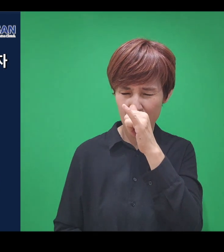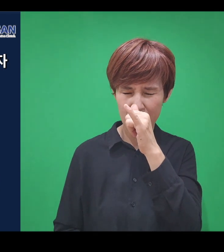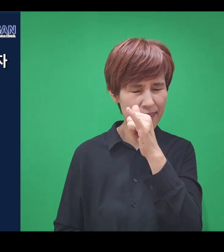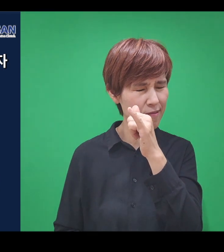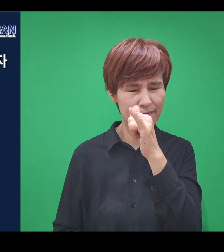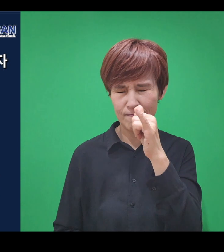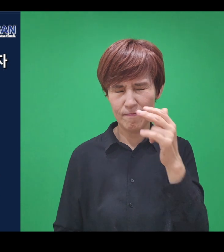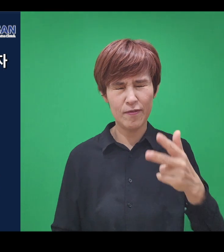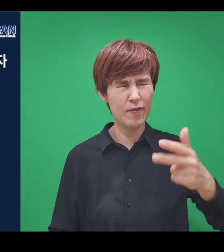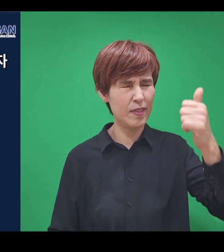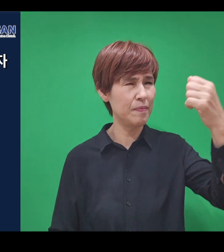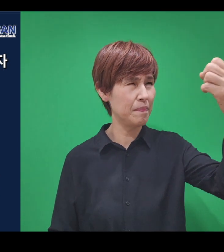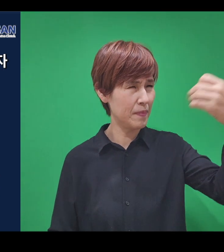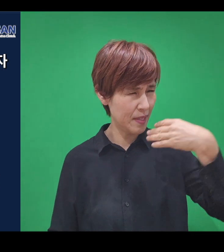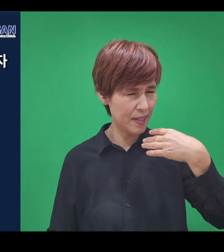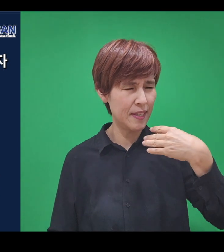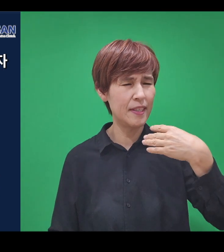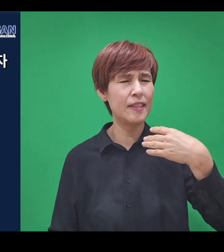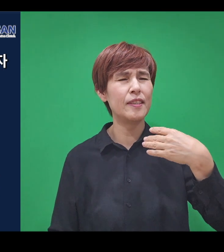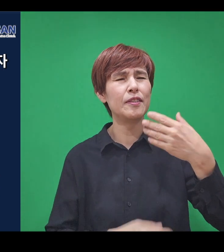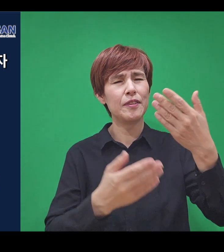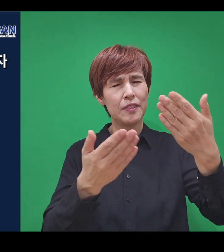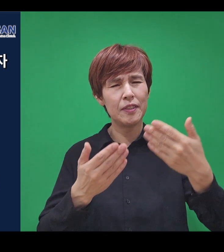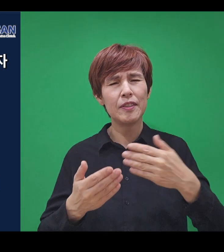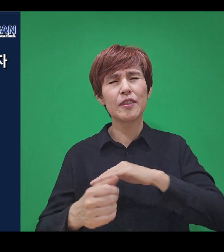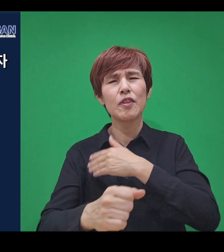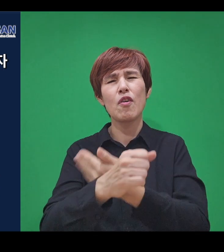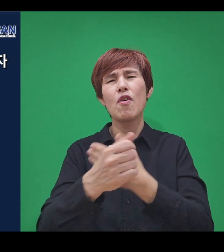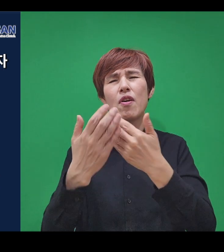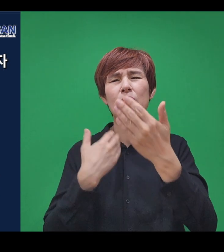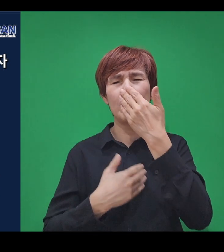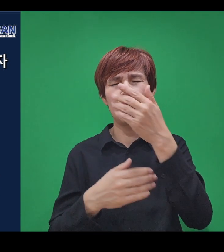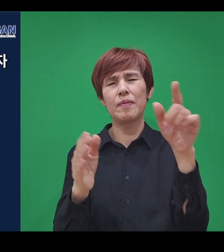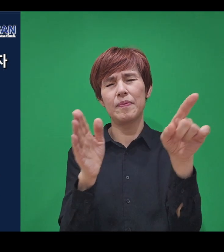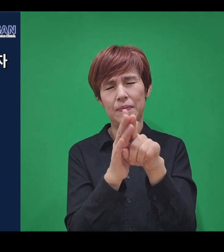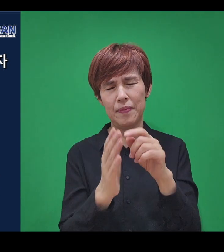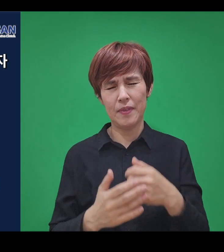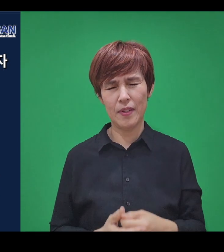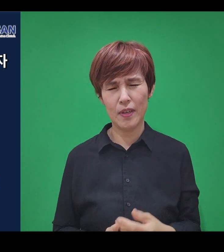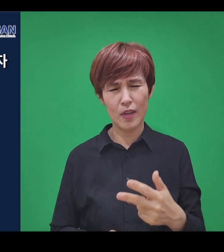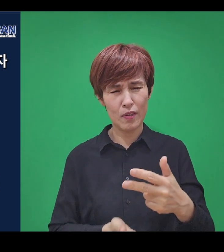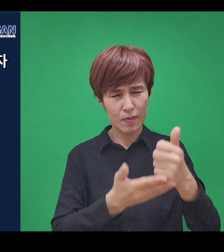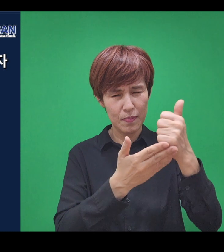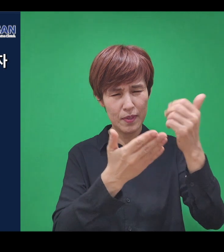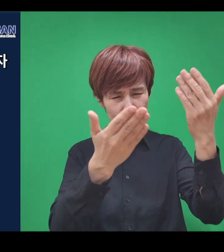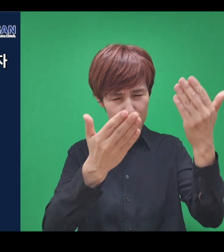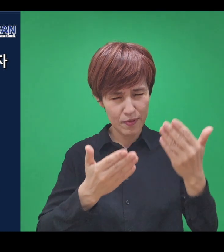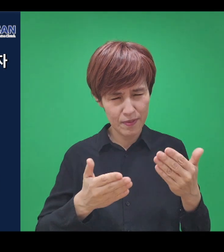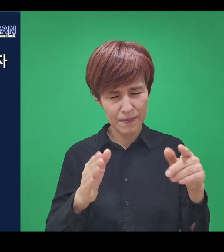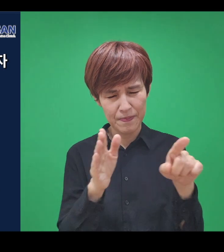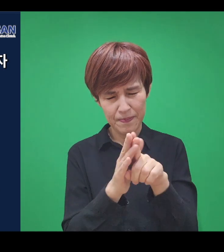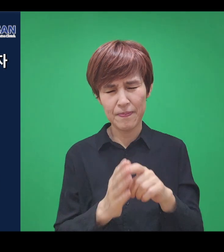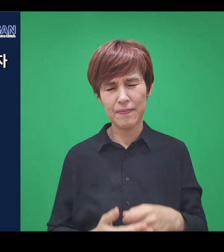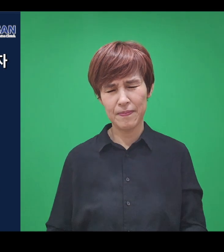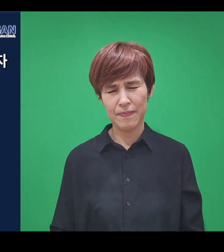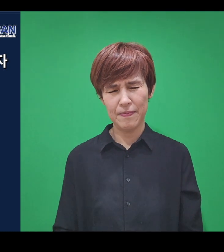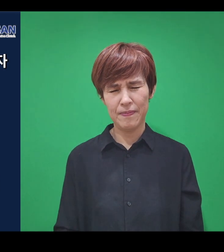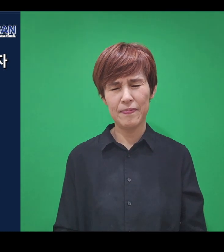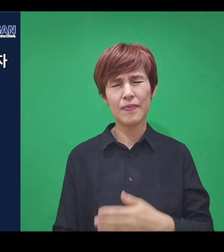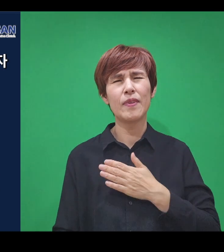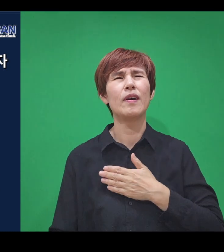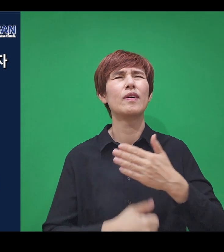나는 주님이 말하게 하시는 능력을 경험하게 될 것을 믿습니다. 주님이 주의 지실 것을 믿습니다. 하나님,